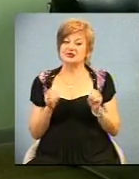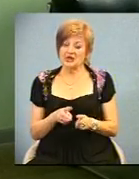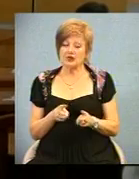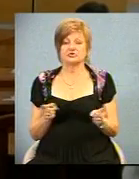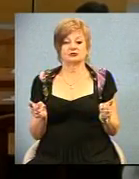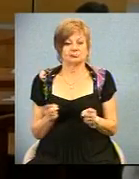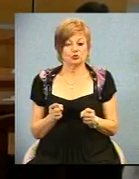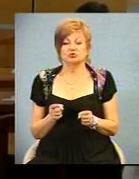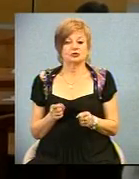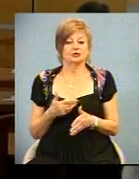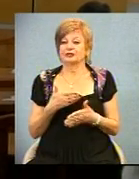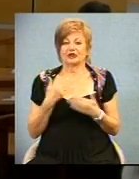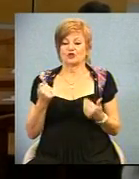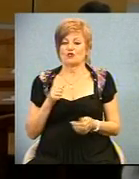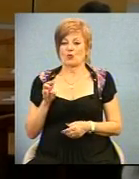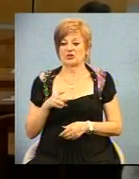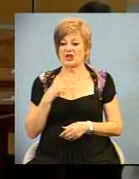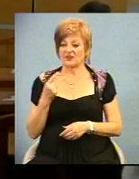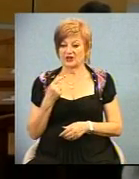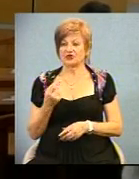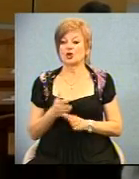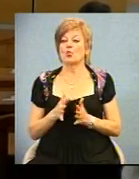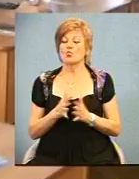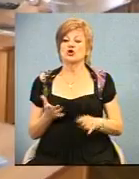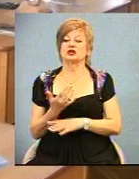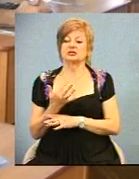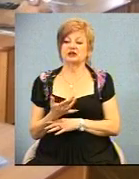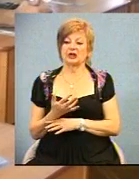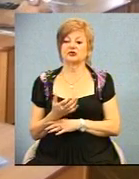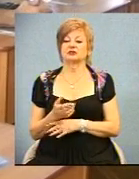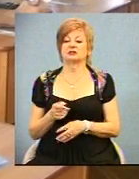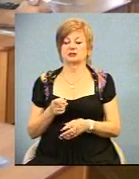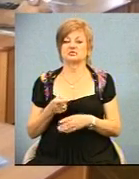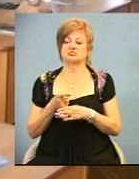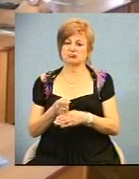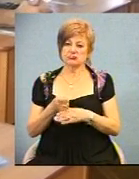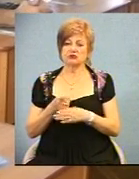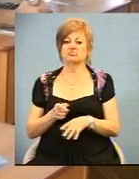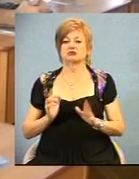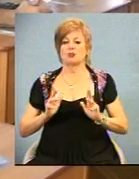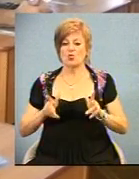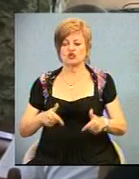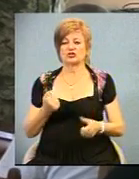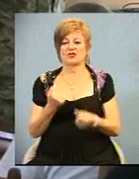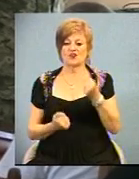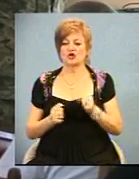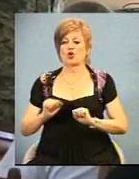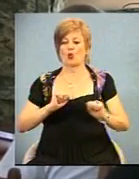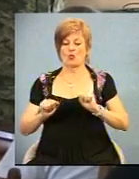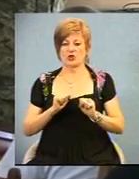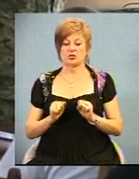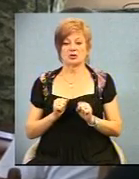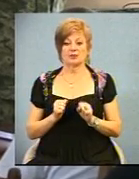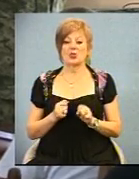галузей, констатують в обласному військкоматі. Нині найбільш затребувані бійці для екіпажу бойових машин – оператори-навідники, механіки-водії, командири. За